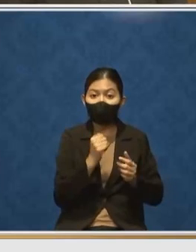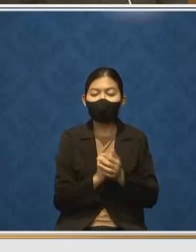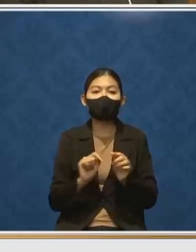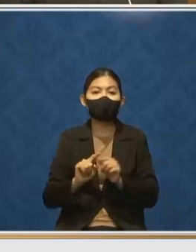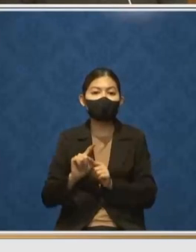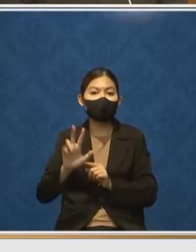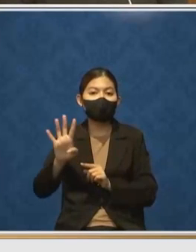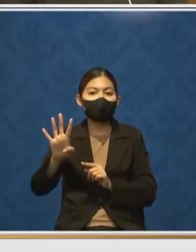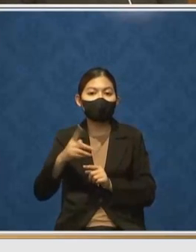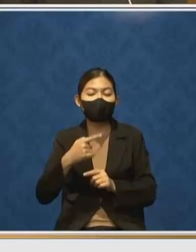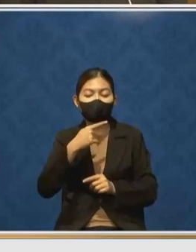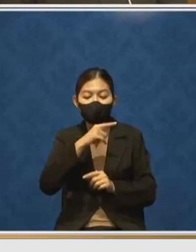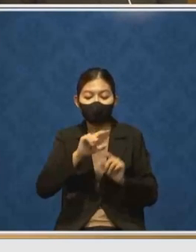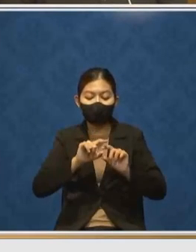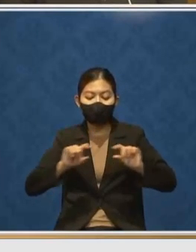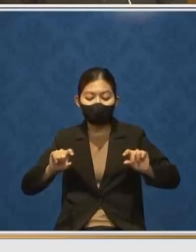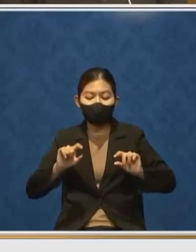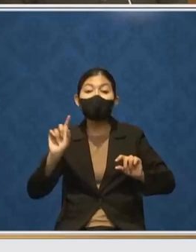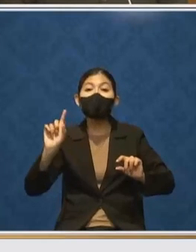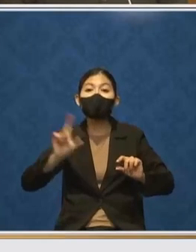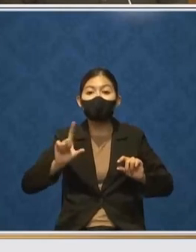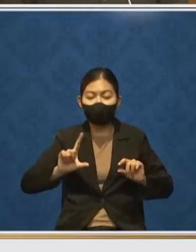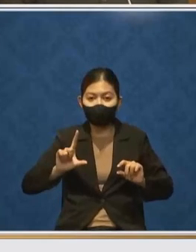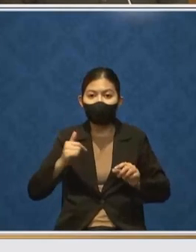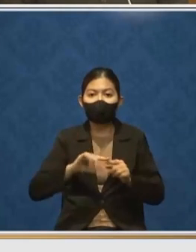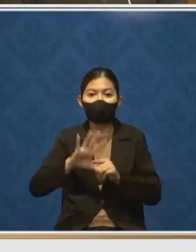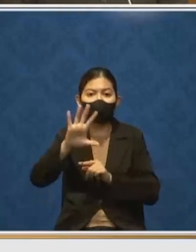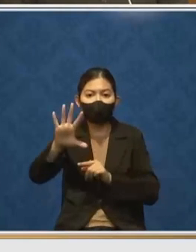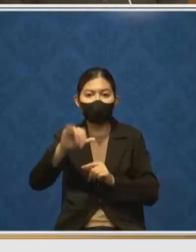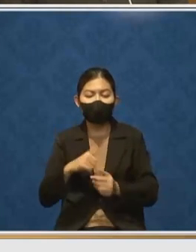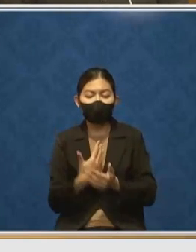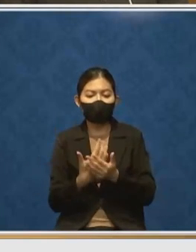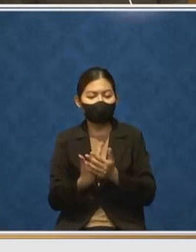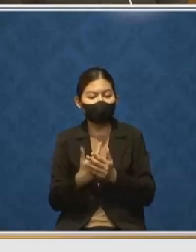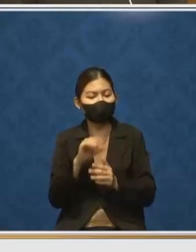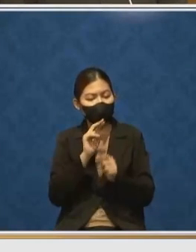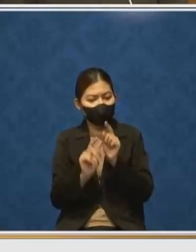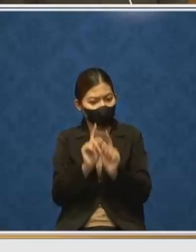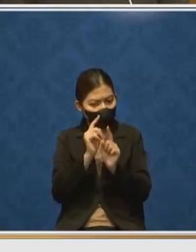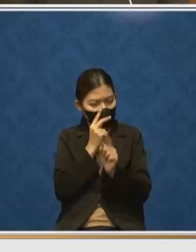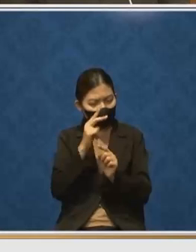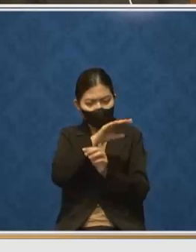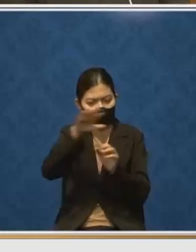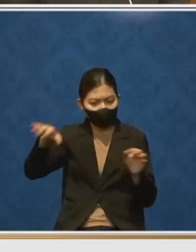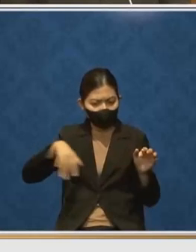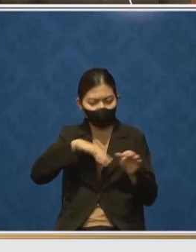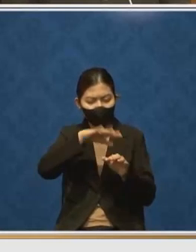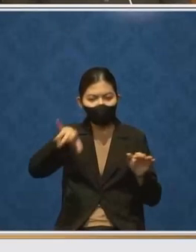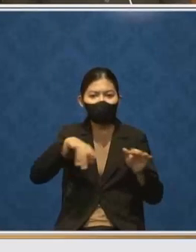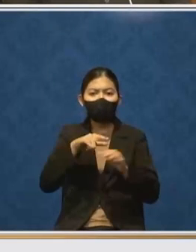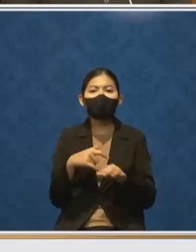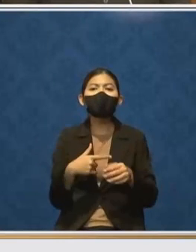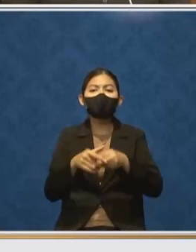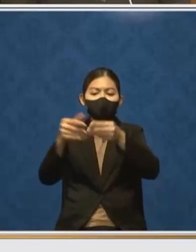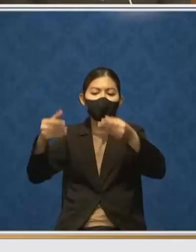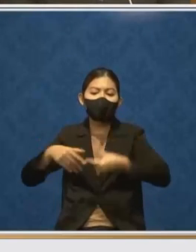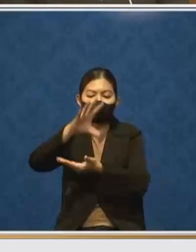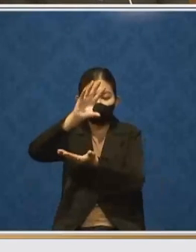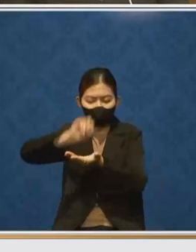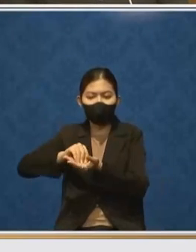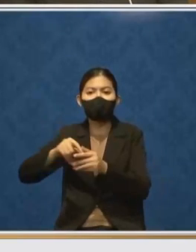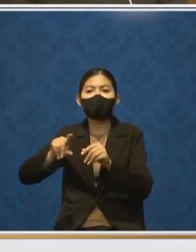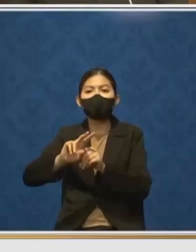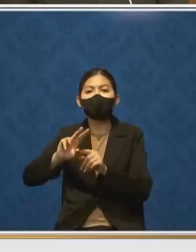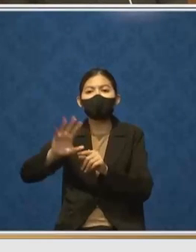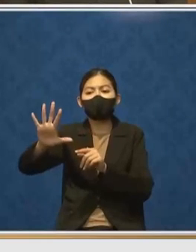เล่มคาดเหลือง 5. รายงานเกี่ยวกับสถานการเงินโดยรวมของรัฐวิสาหกิจแสดงไว้ในเอกสารงบประมาณฉบับที่5เล่มคาดม่ว